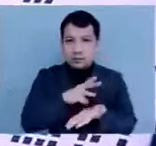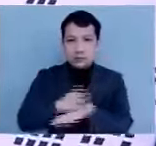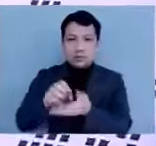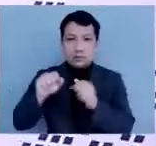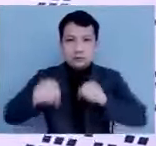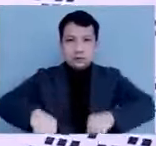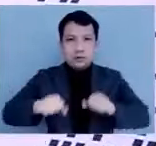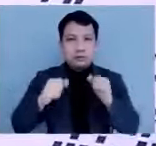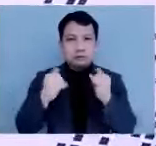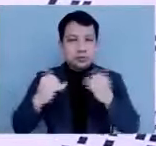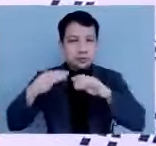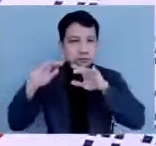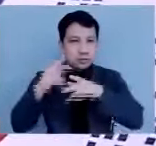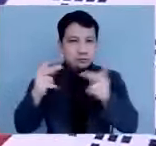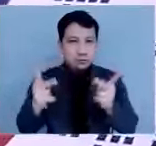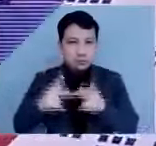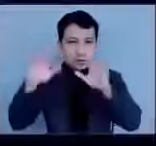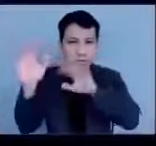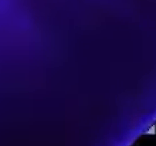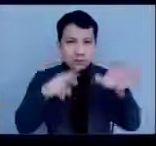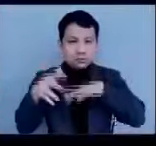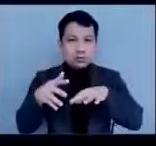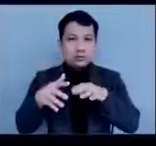posible pang tamaan ng Bagyong Christine.